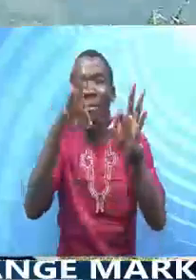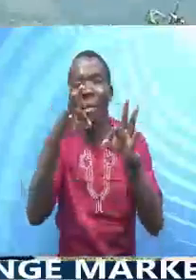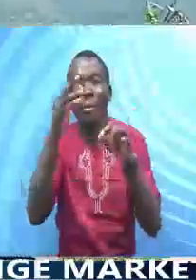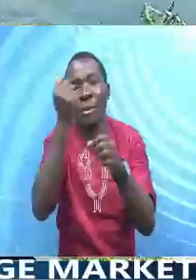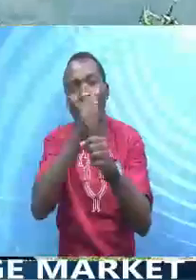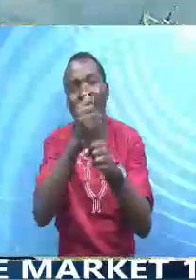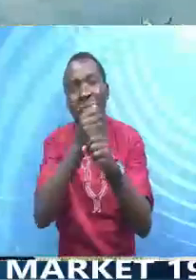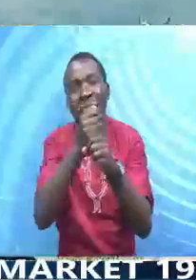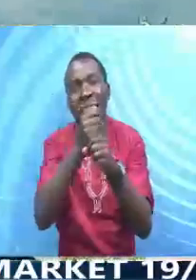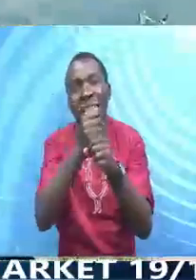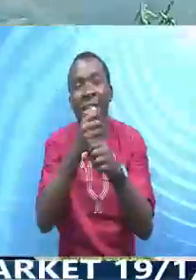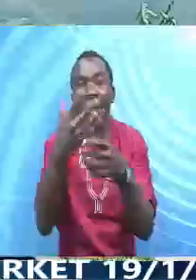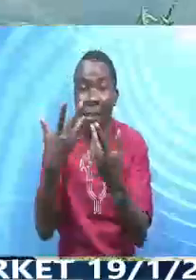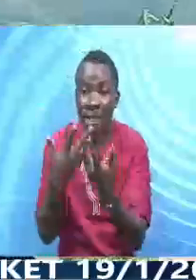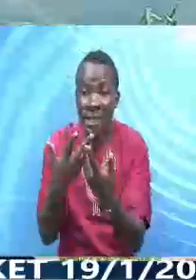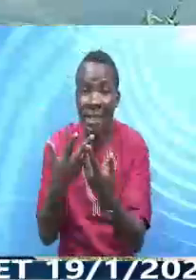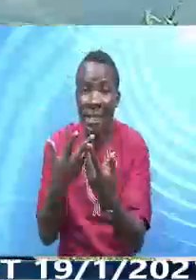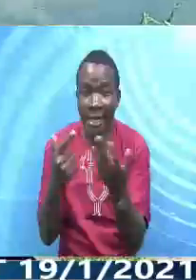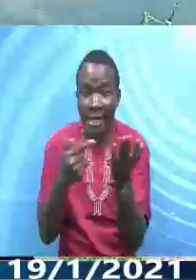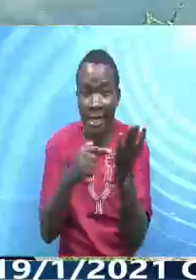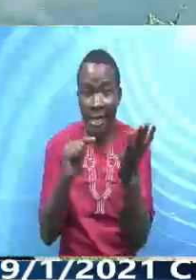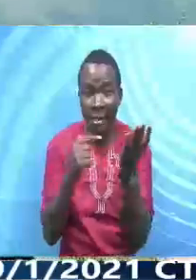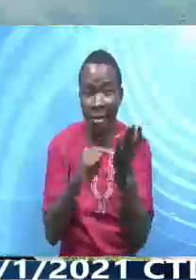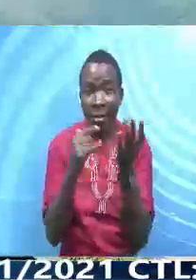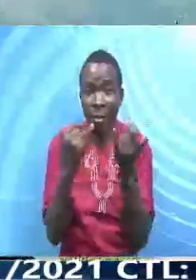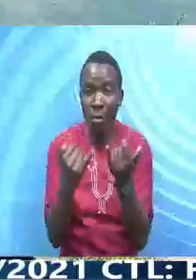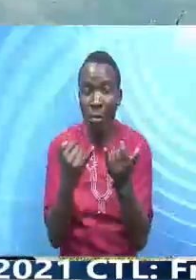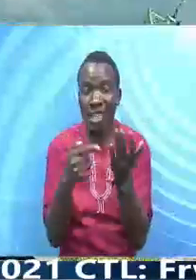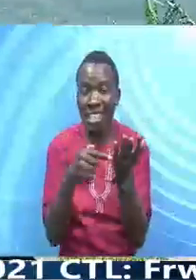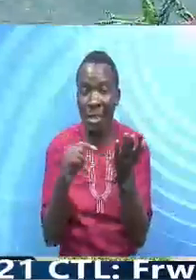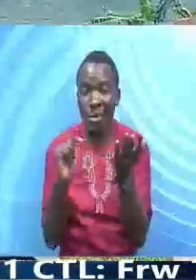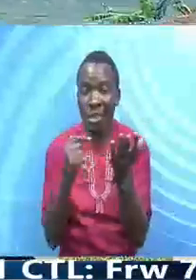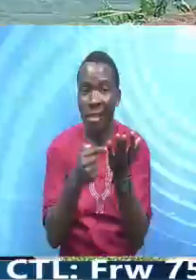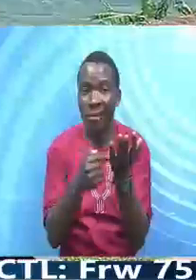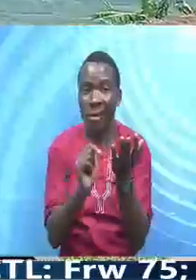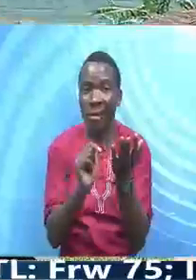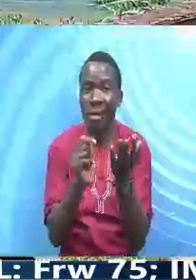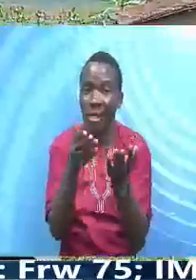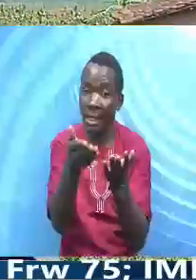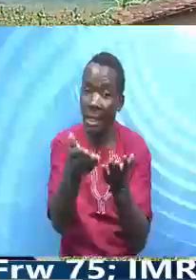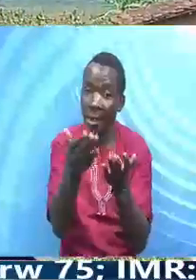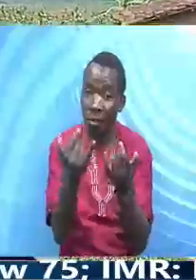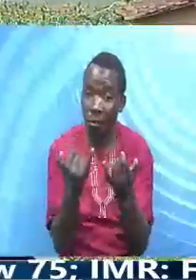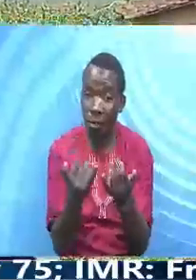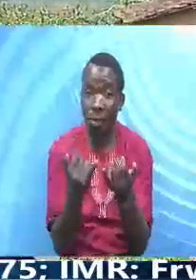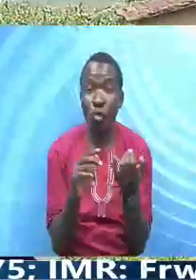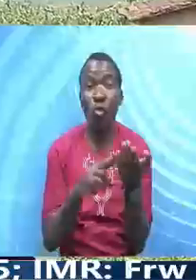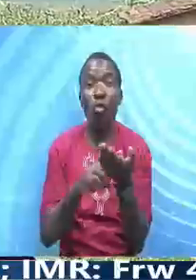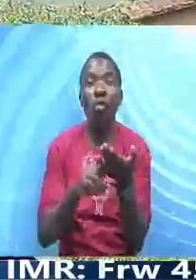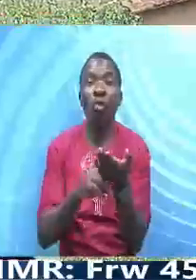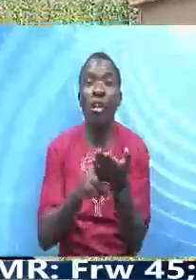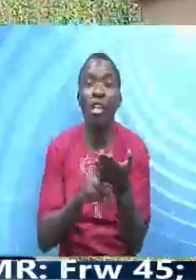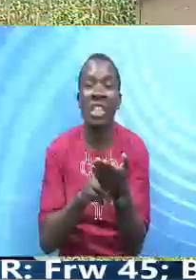bijyanye n'ikoranabuhanga. Uzi ko ubu ngubu ikoranabuhanga ririho ubu ukoresha